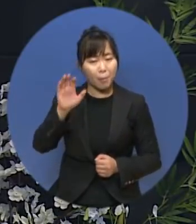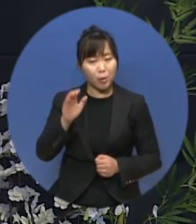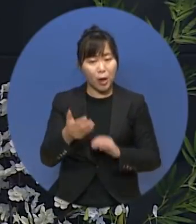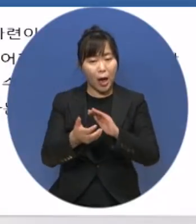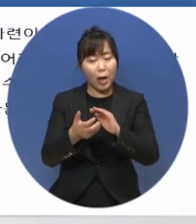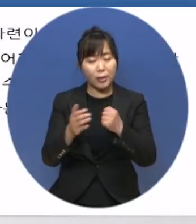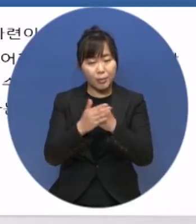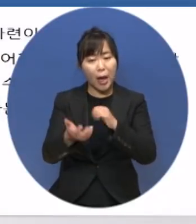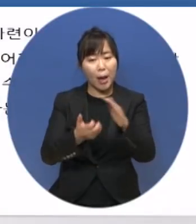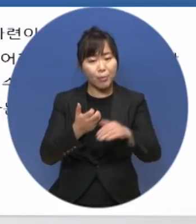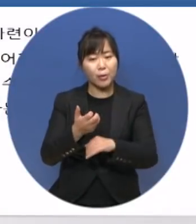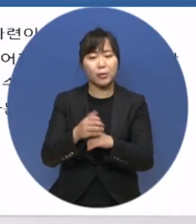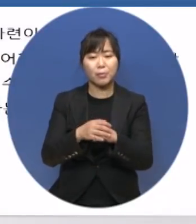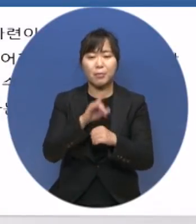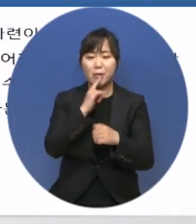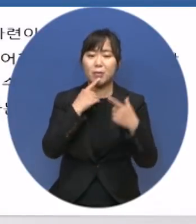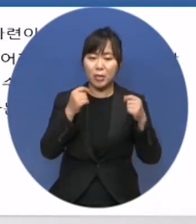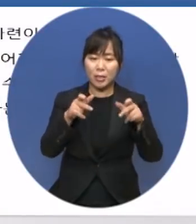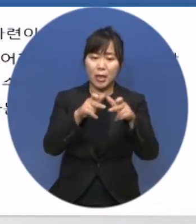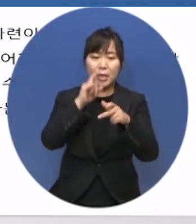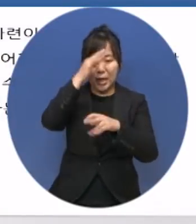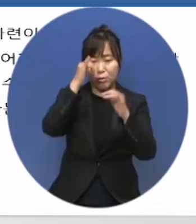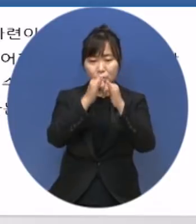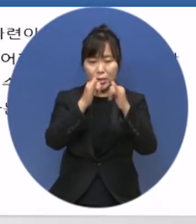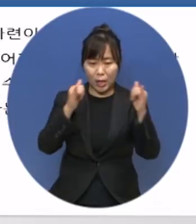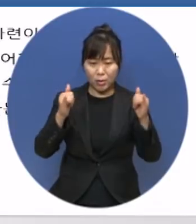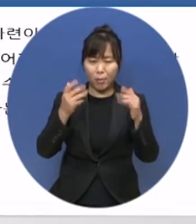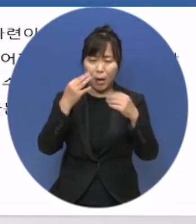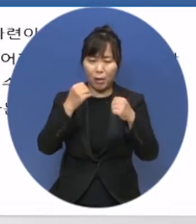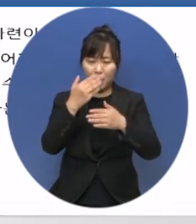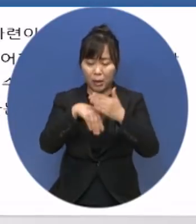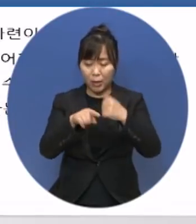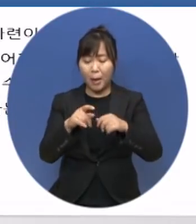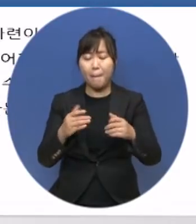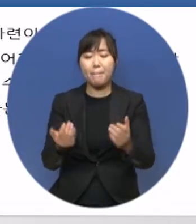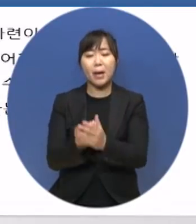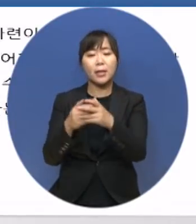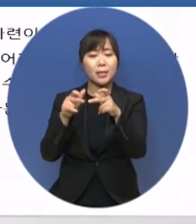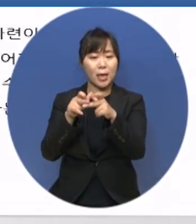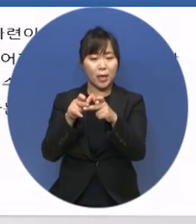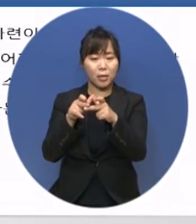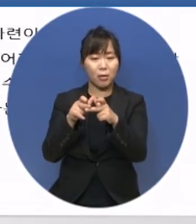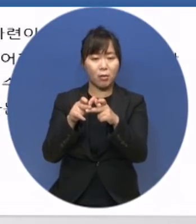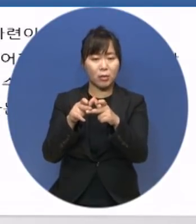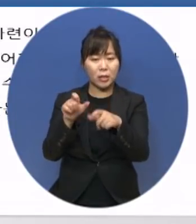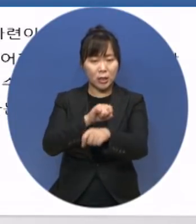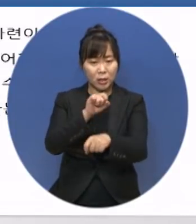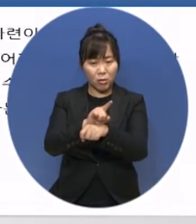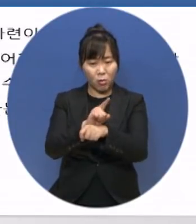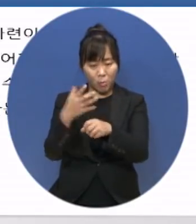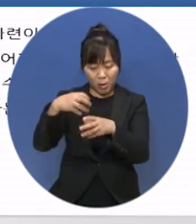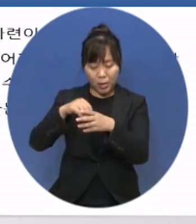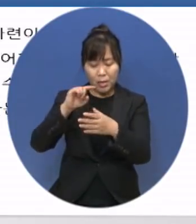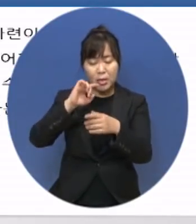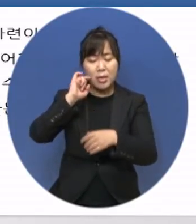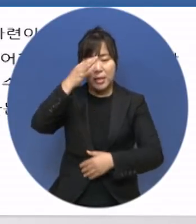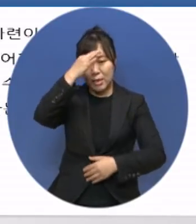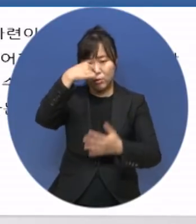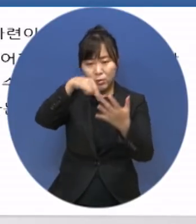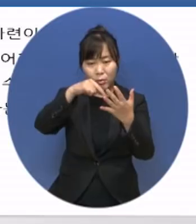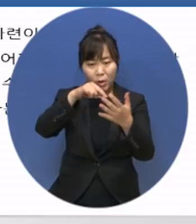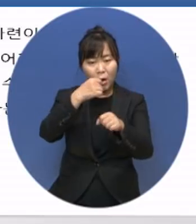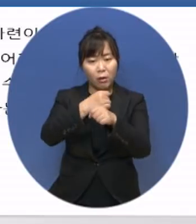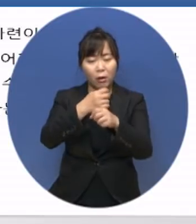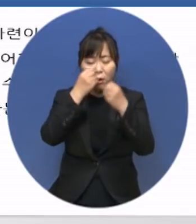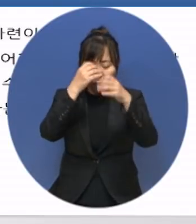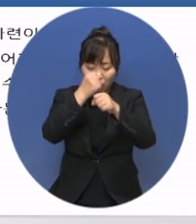말씀드린 것처럼 장애인 예술에서 많이 배제되었던 발달장애인들의 고유한 특성을 반영해서 예술 교육을 하고